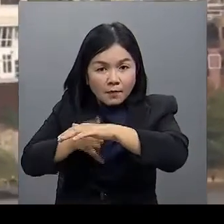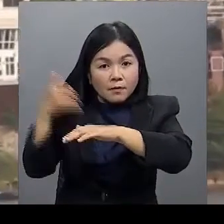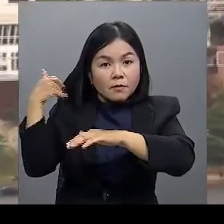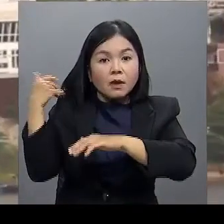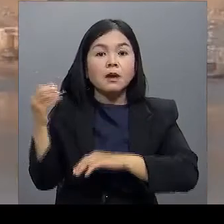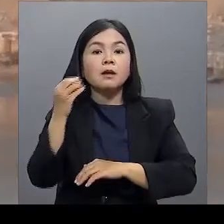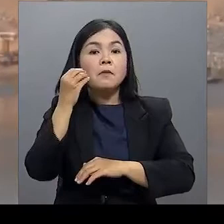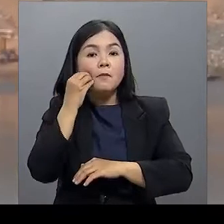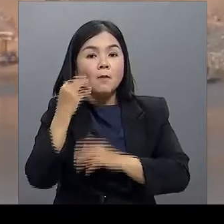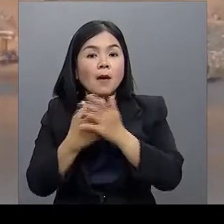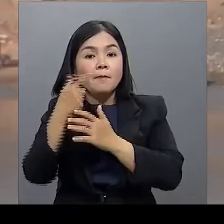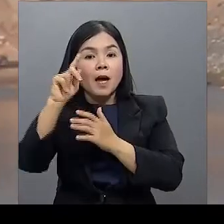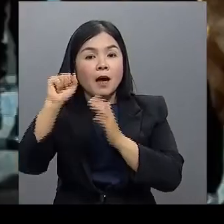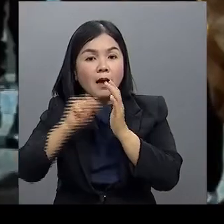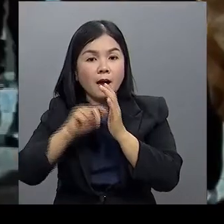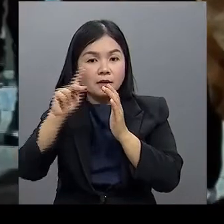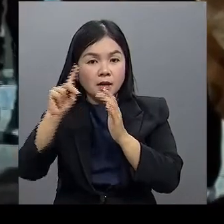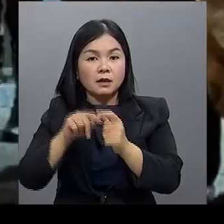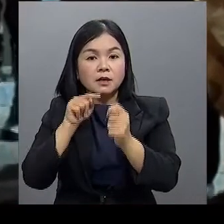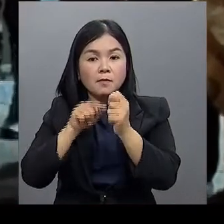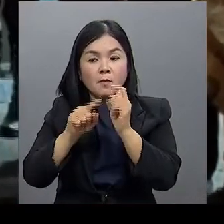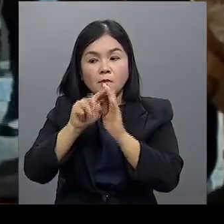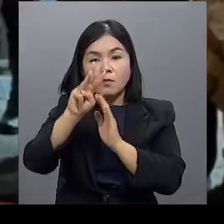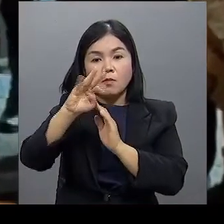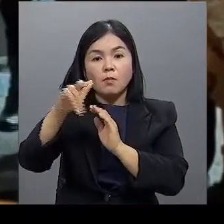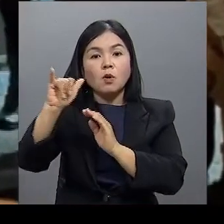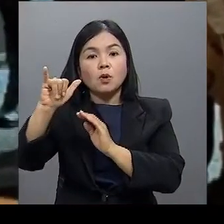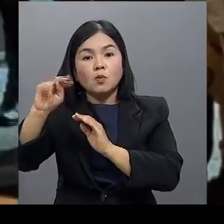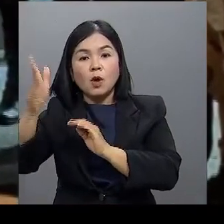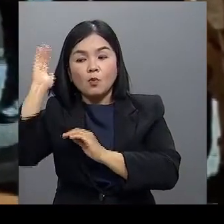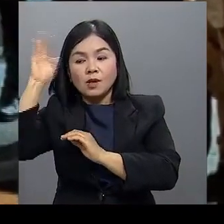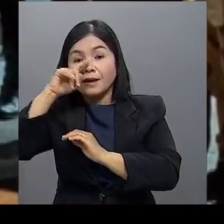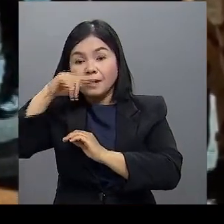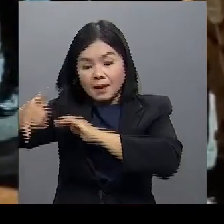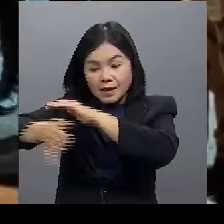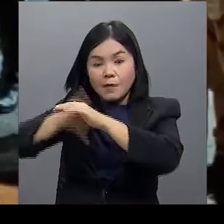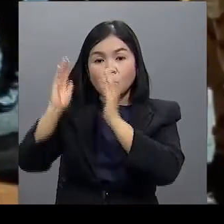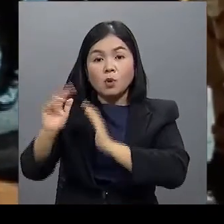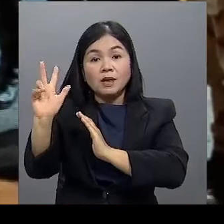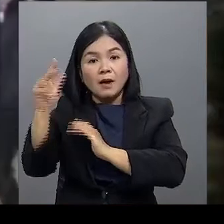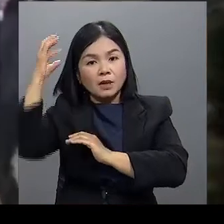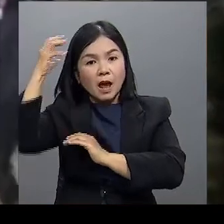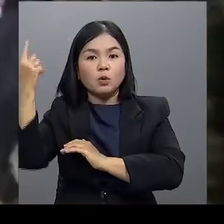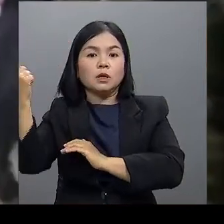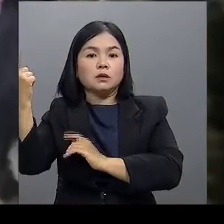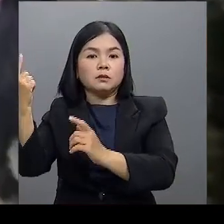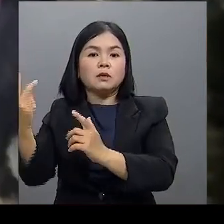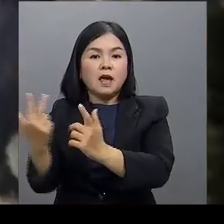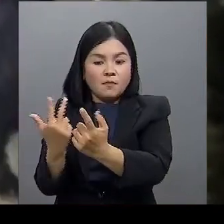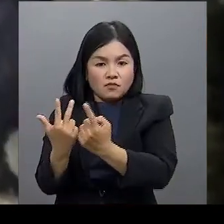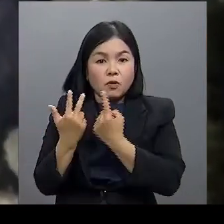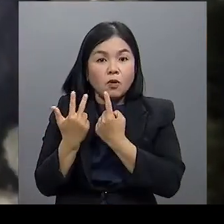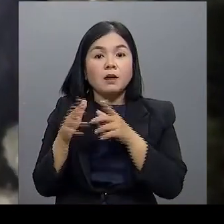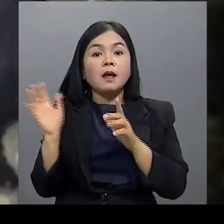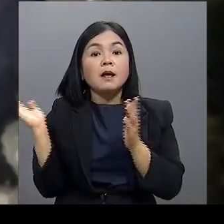างเวียงตำบลเวียงอำเภอเชียงแสนนะคะเป็นชายชาวไทย3คนและชาวลาว1คนทั้งหมดโดยสารเรือเล็กข้ามโข